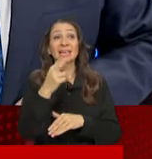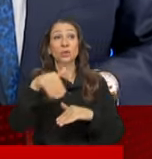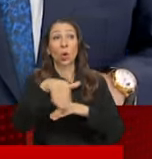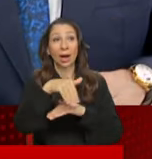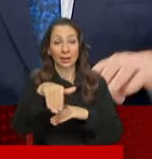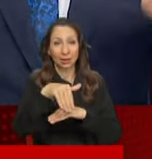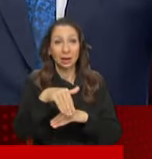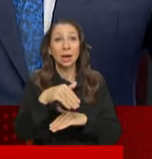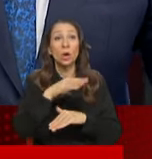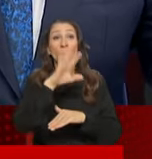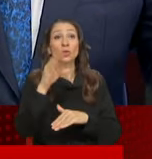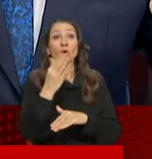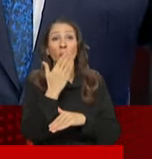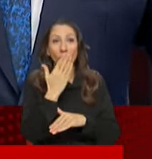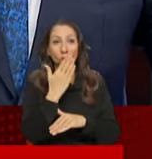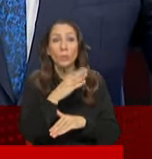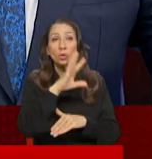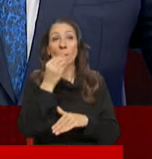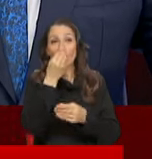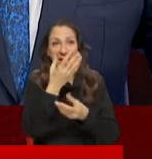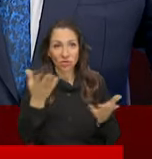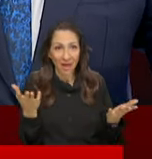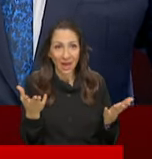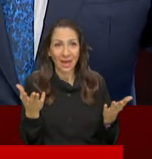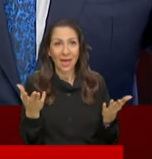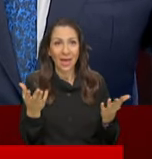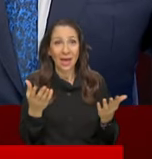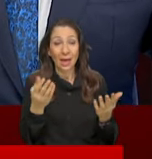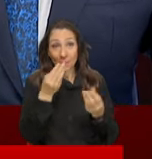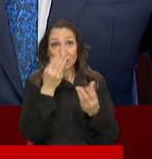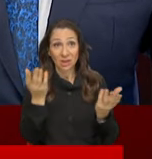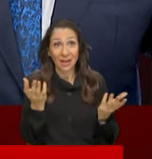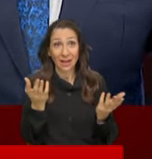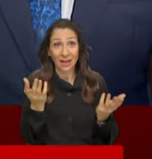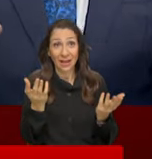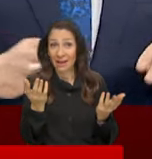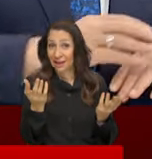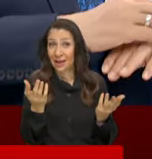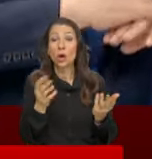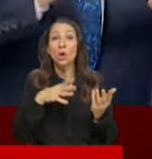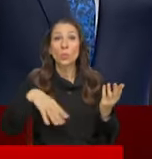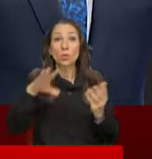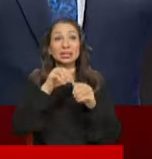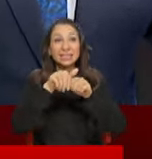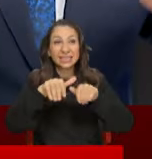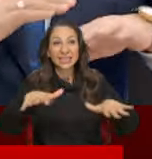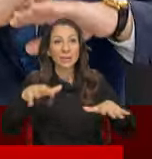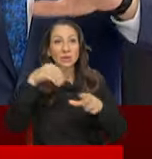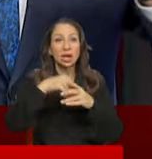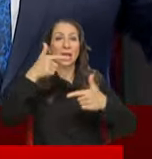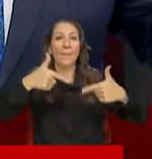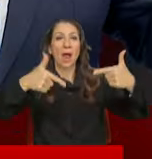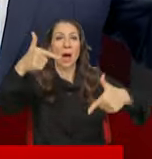sokağına bütün okullarına bütün parklarına bütün parklarına Eee bütün sistematiği içerisine